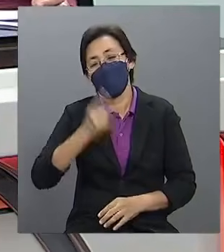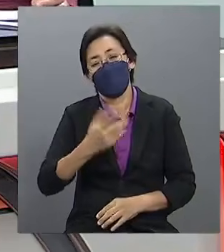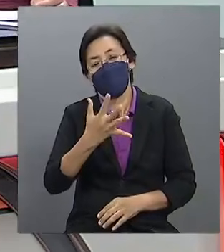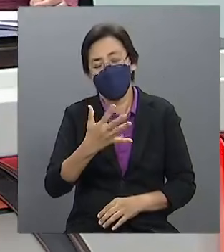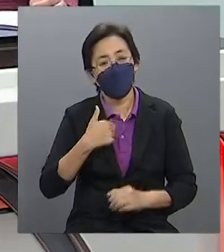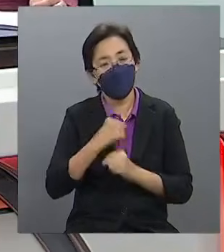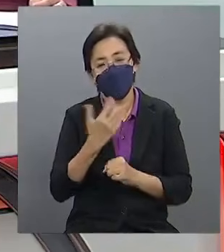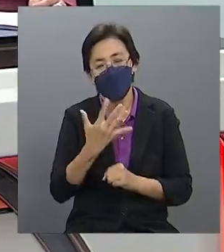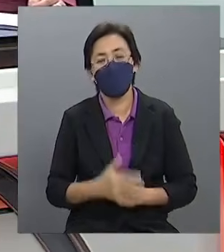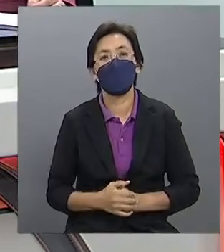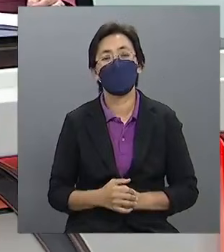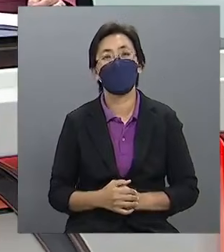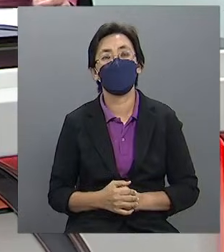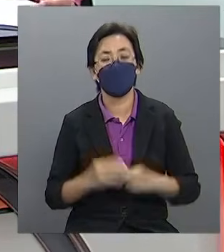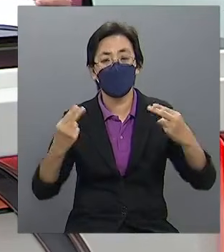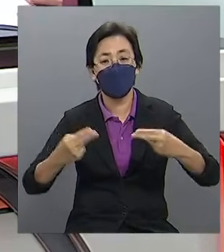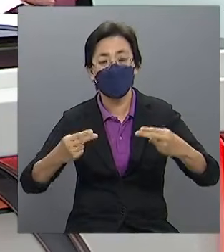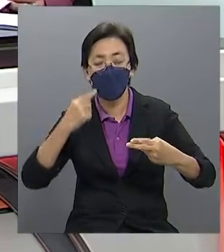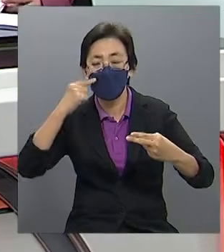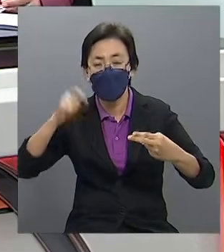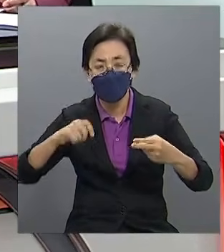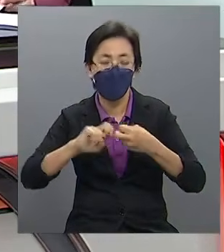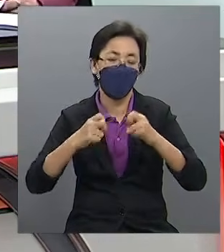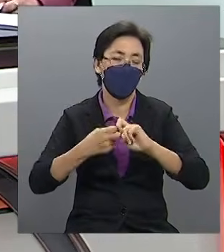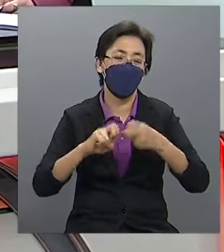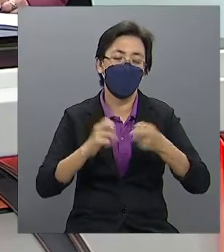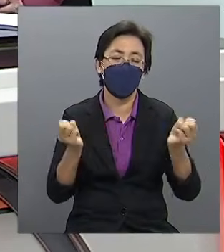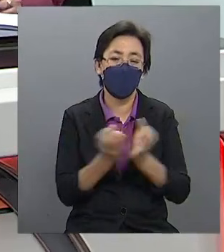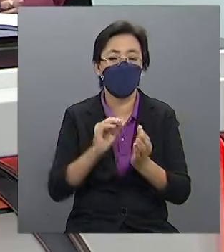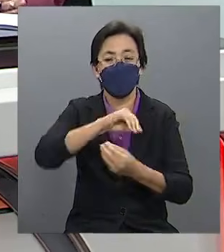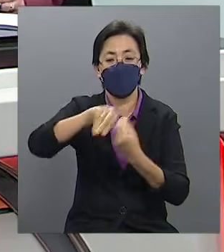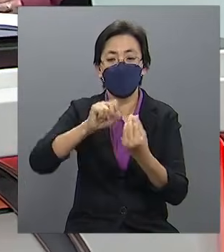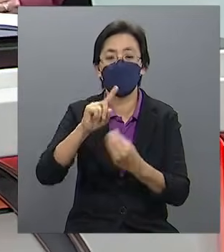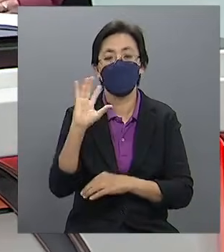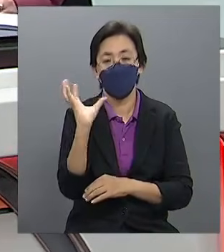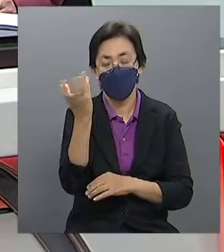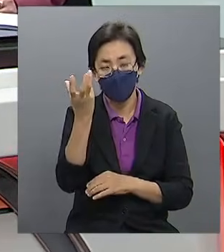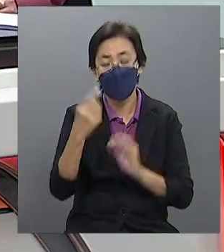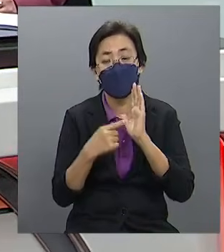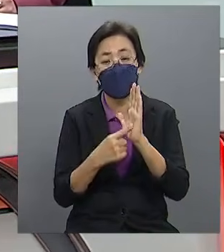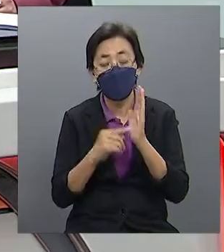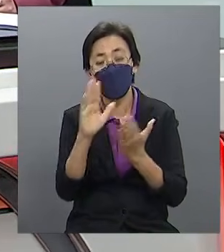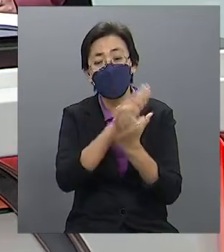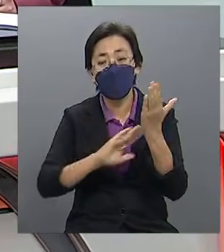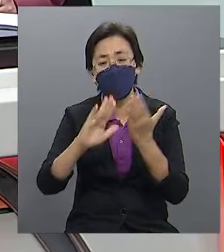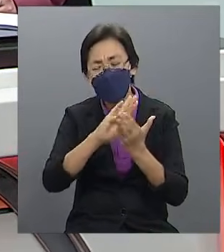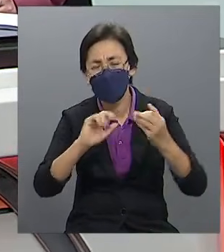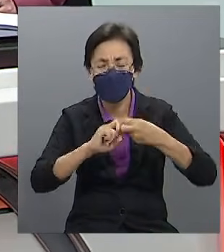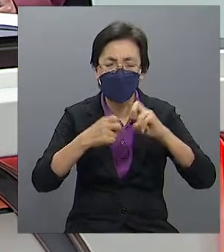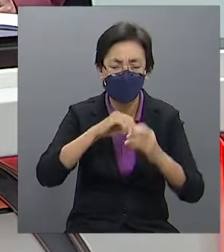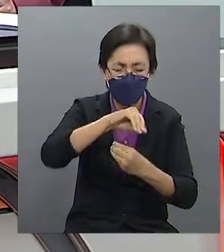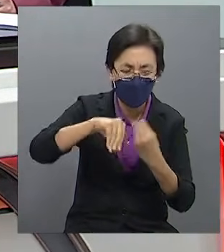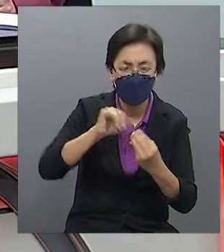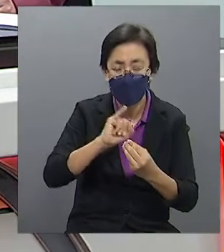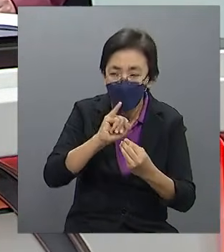ต้องยอมรับว่าสงครามในยูเครนนั้นส่งผลกระทบอย่างหนักต่อเศรษฐกิจโลกเลยนะคะโดยเฉพาะในประเทศที่มีสถานการณ์ไม่สู้ดีมาก่อนอยู่แล้วอย่างศ